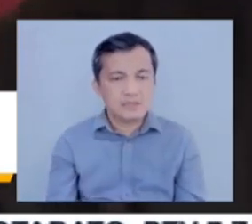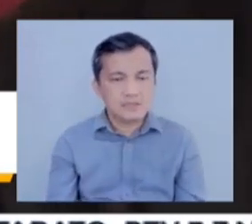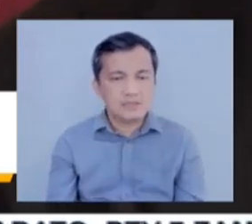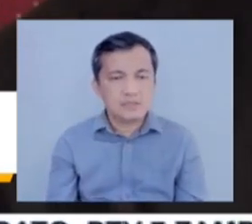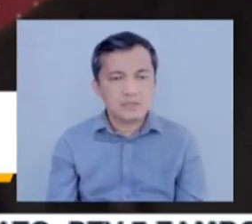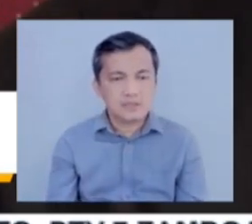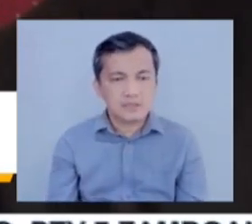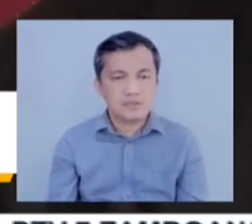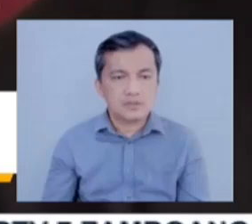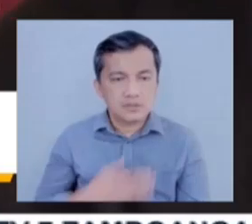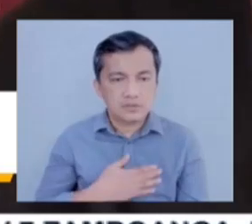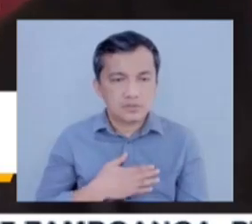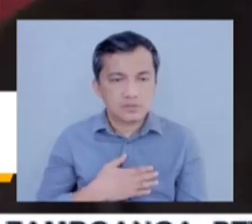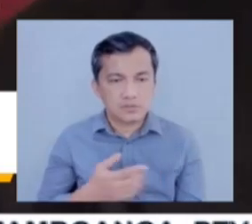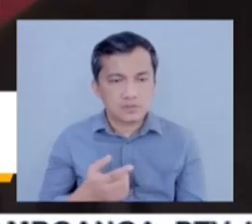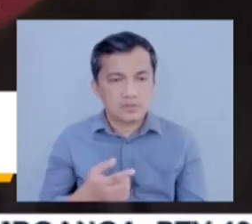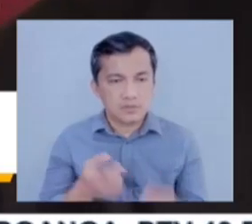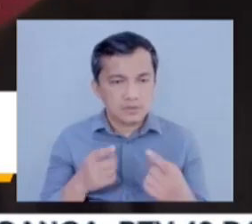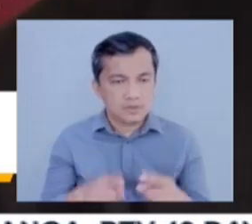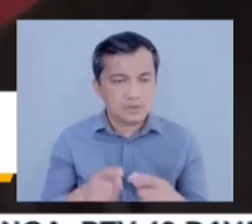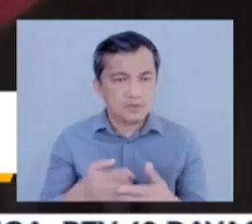ba na mangyari ito sa mga susunod na